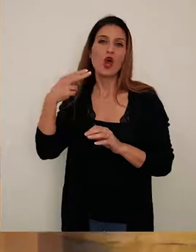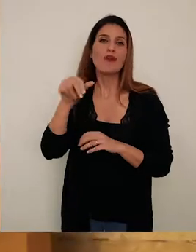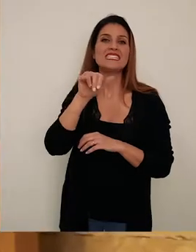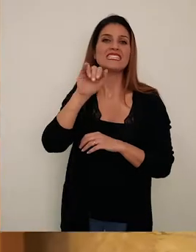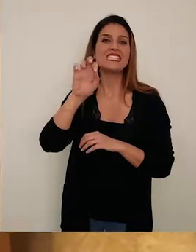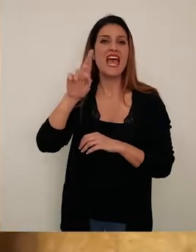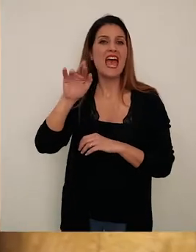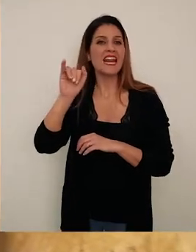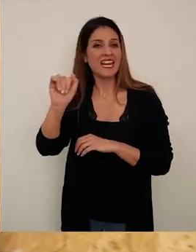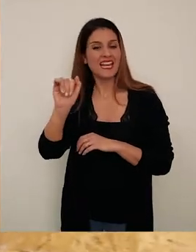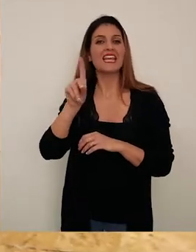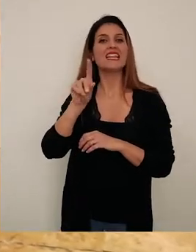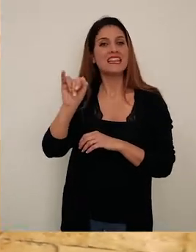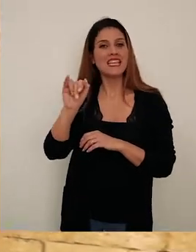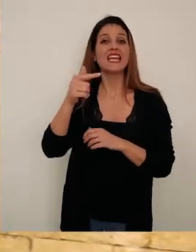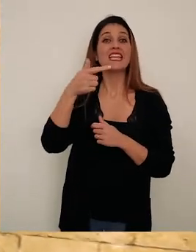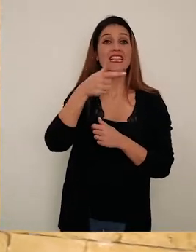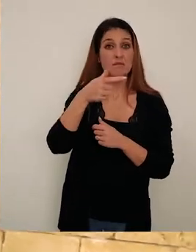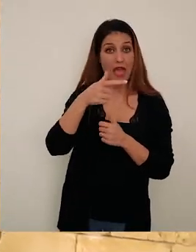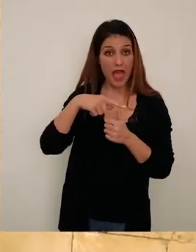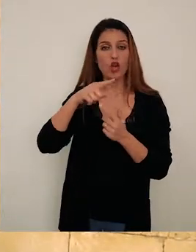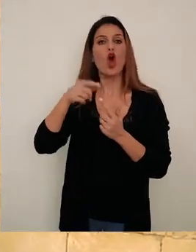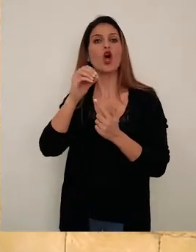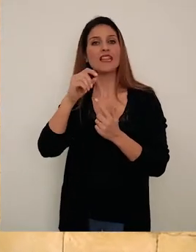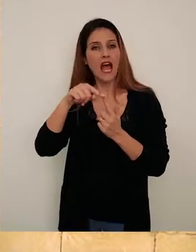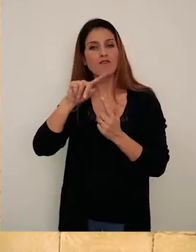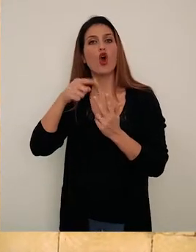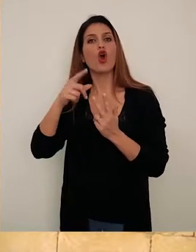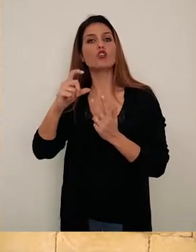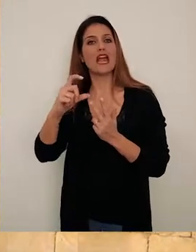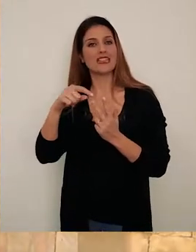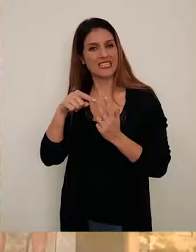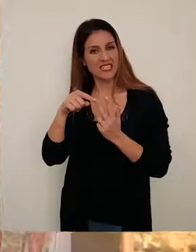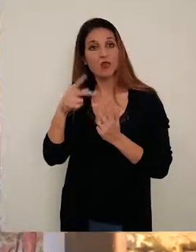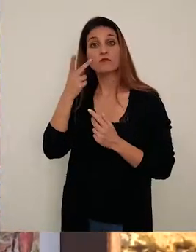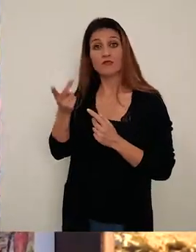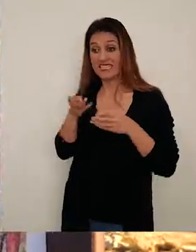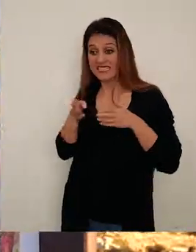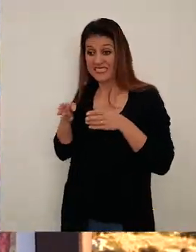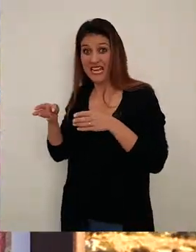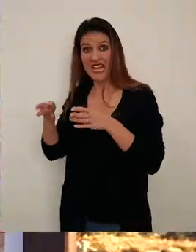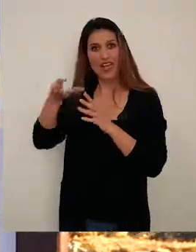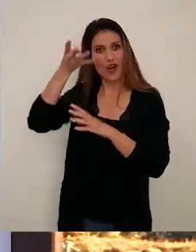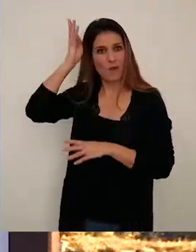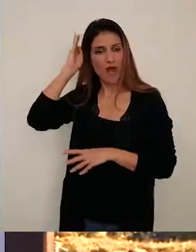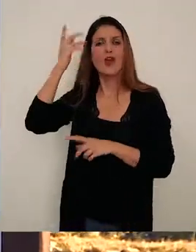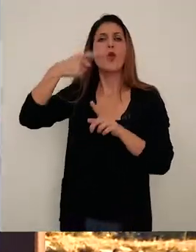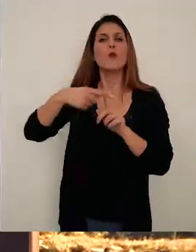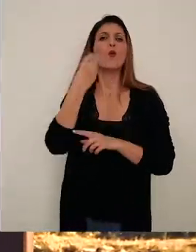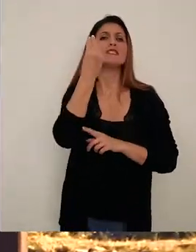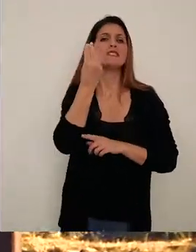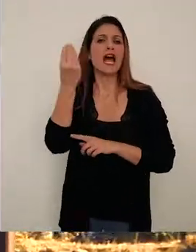con il nome Lisieri di Tiberio, Ottavio e Costantino. Qui si può ammirare la riproduzione delle strade